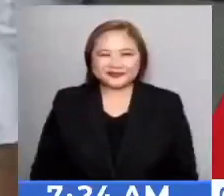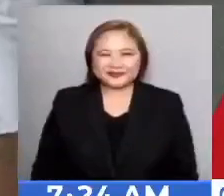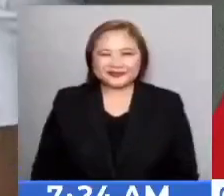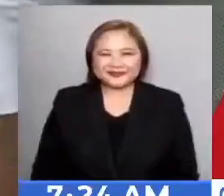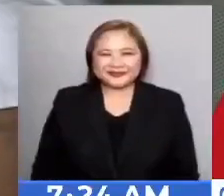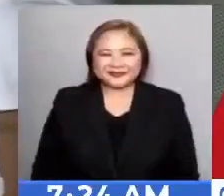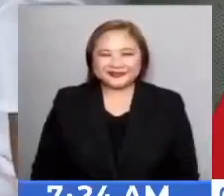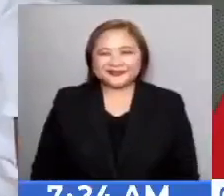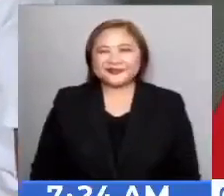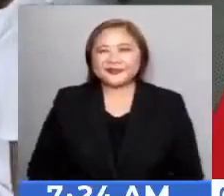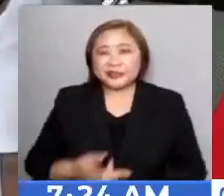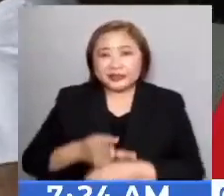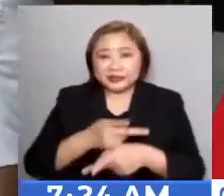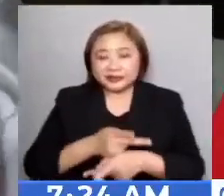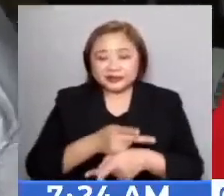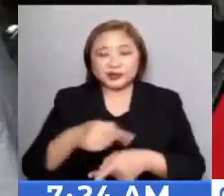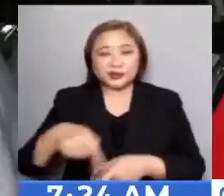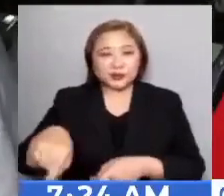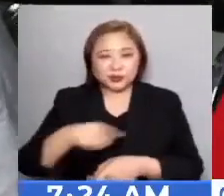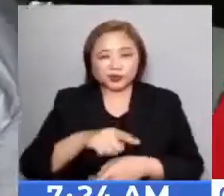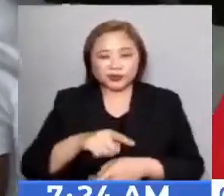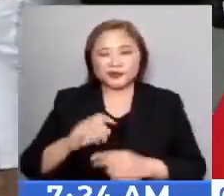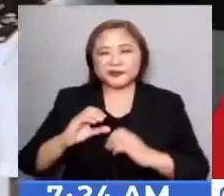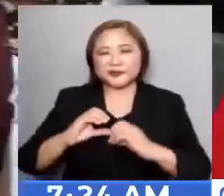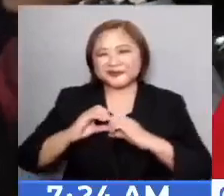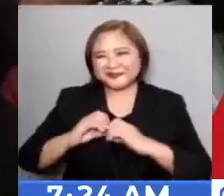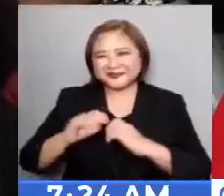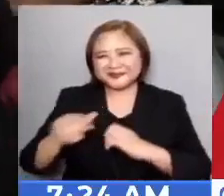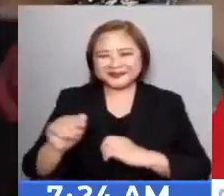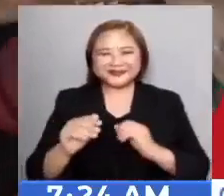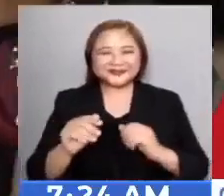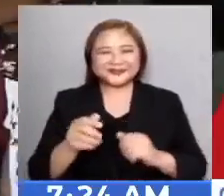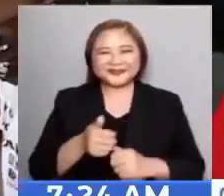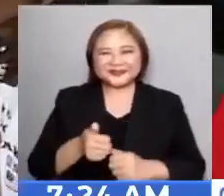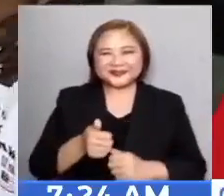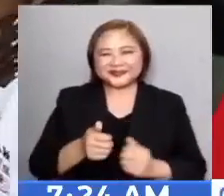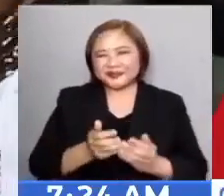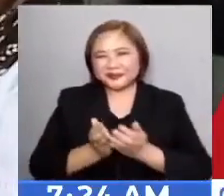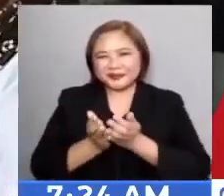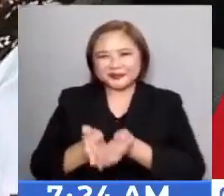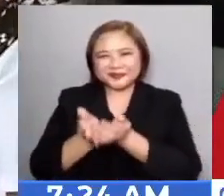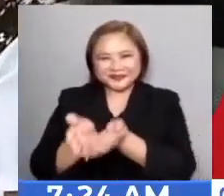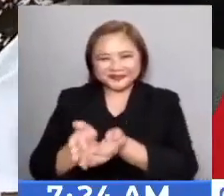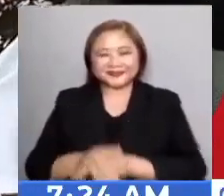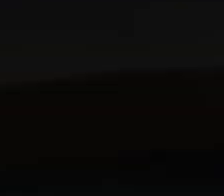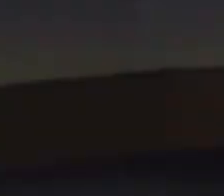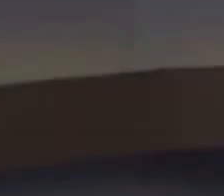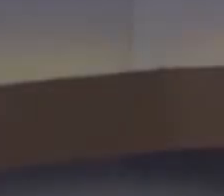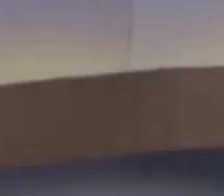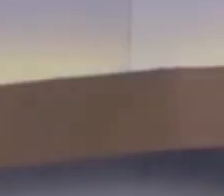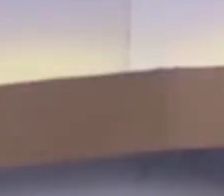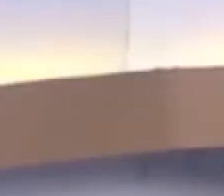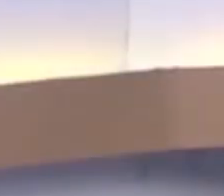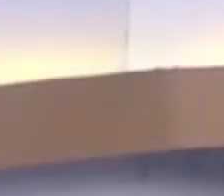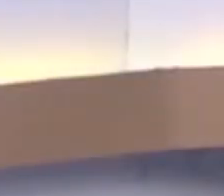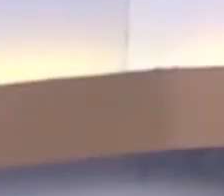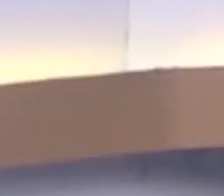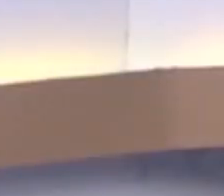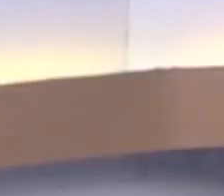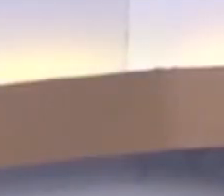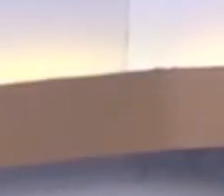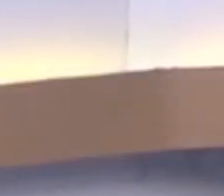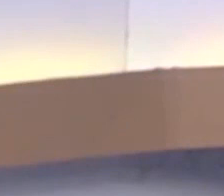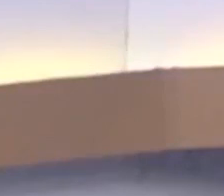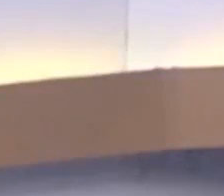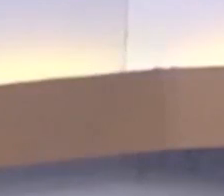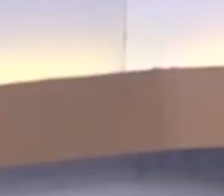po kayong lahat, mga kapuso, sa inyong biyahe. Merry Christmas po sa inyo. So, yan muna ang latest mula dito sa Manila North Port. Kapuso, mauna ka